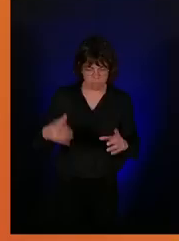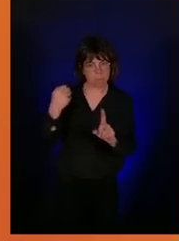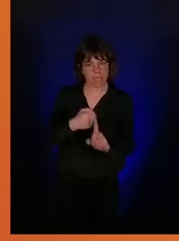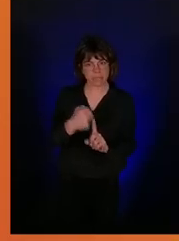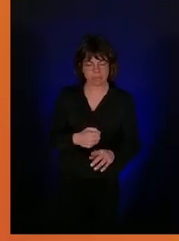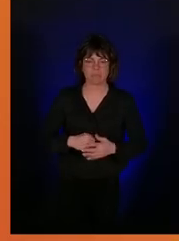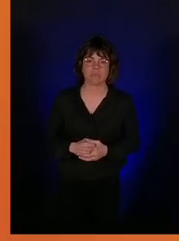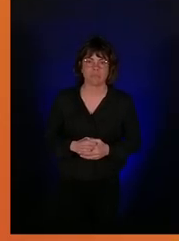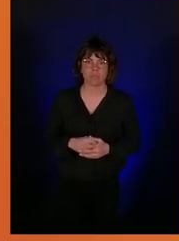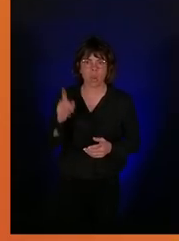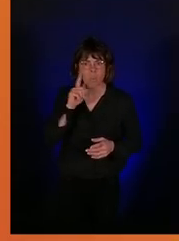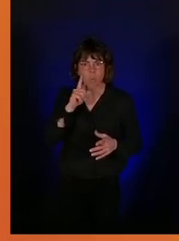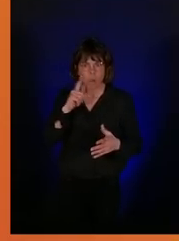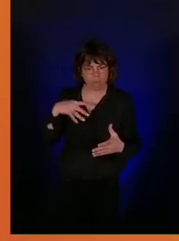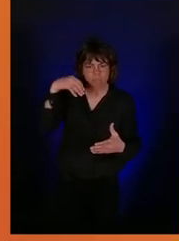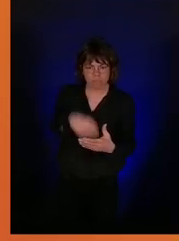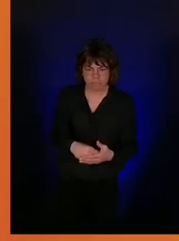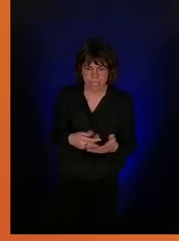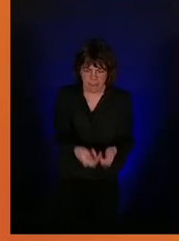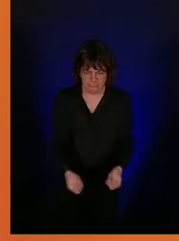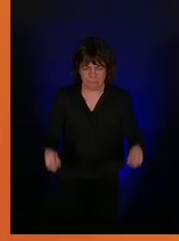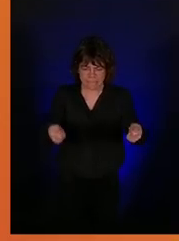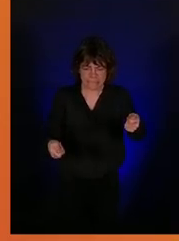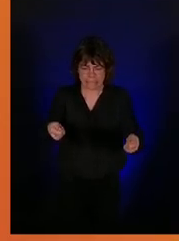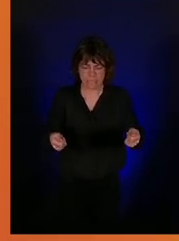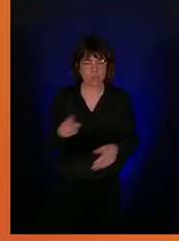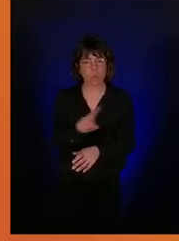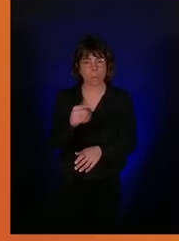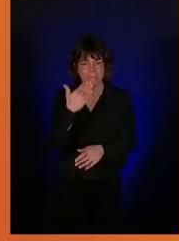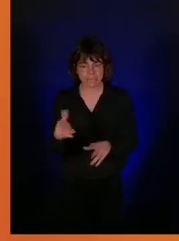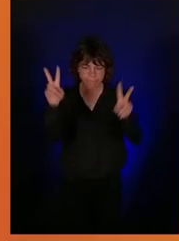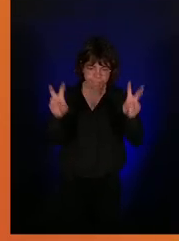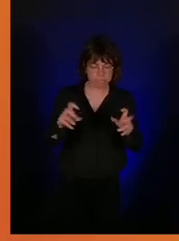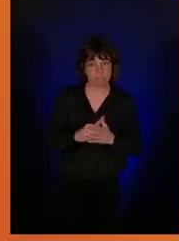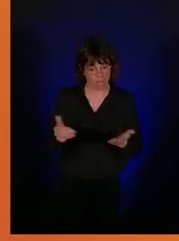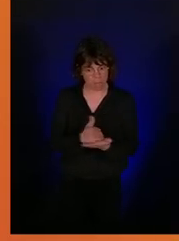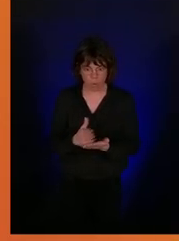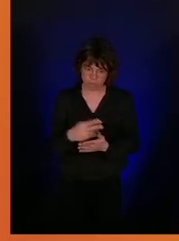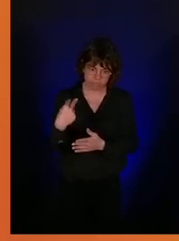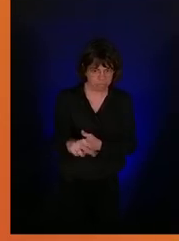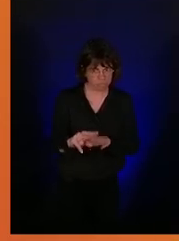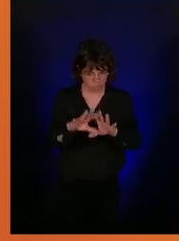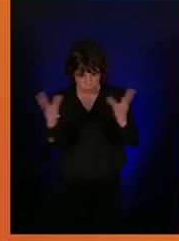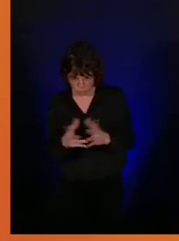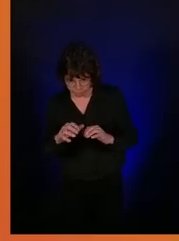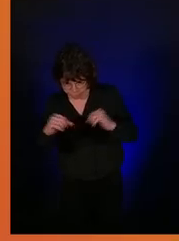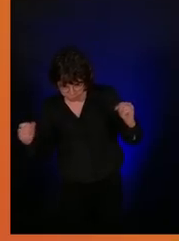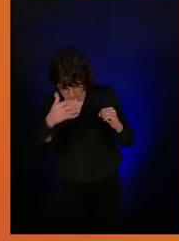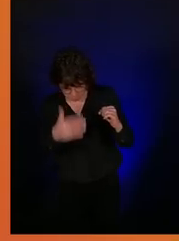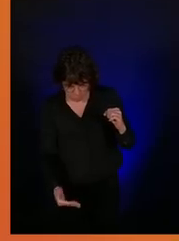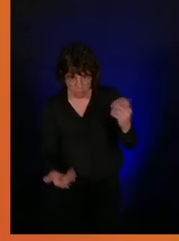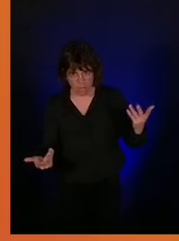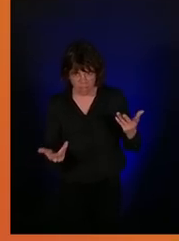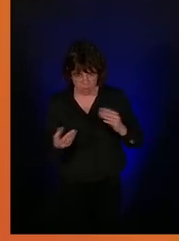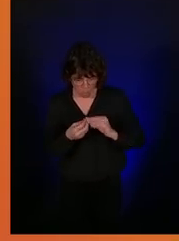Pourquoi avons-nous rejoint le collectif de Bassines Non Merci ? Parce que ce projet contient vraiment tous les ingrédients constituant les